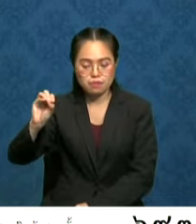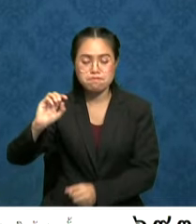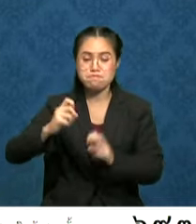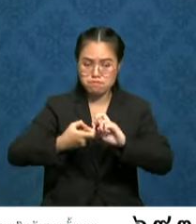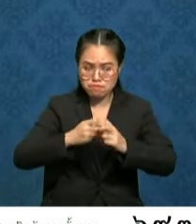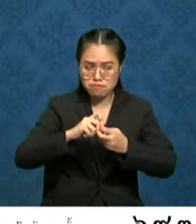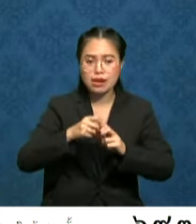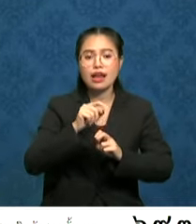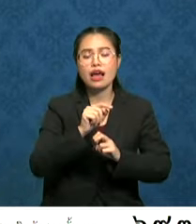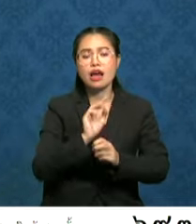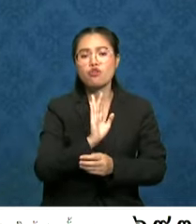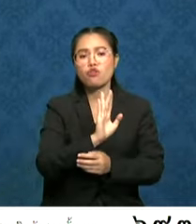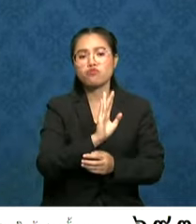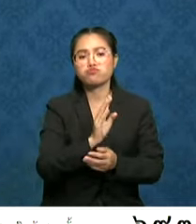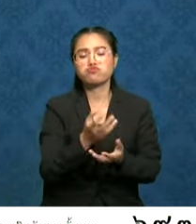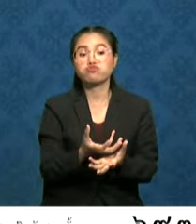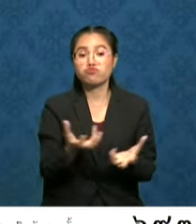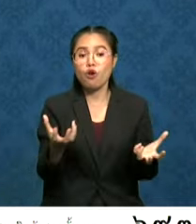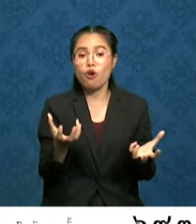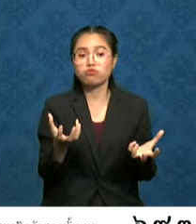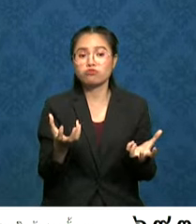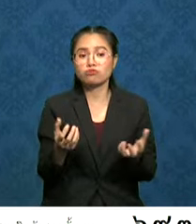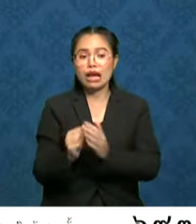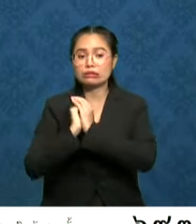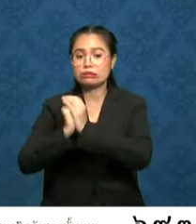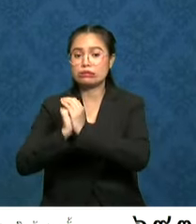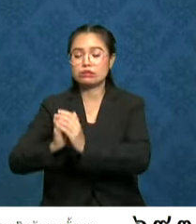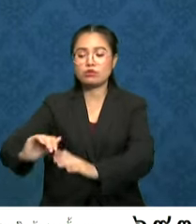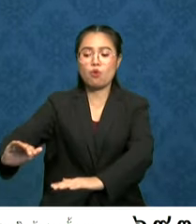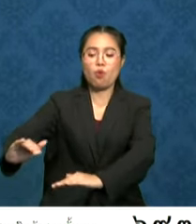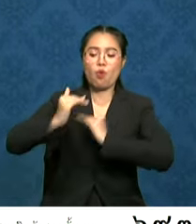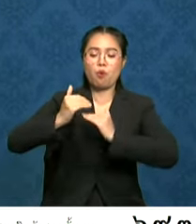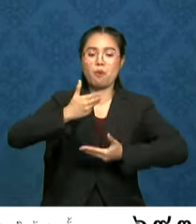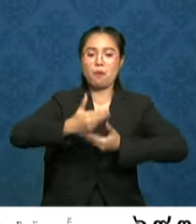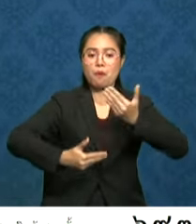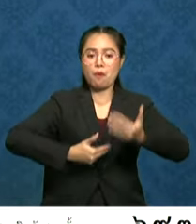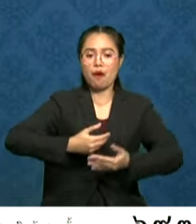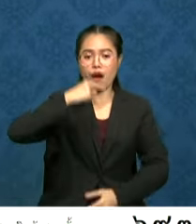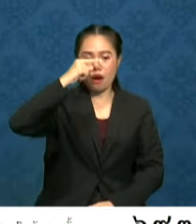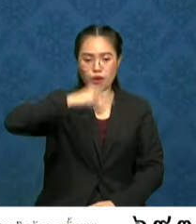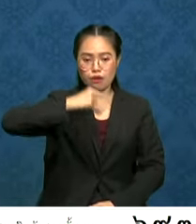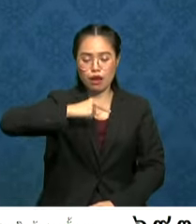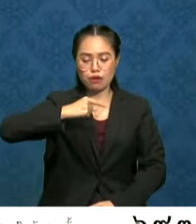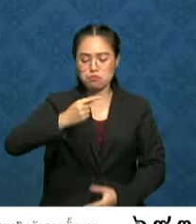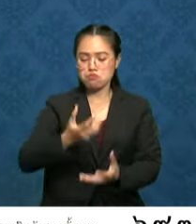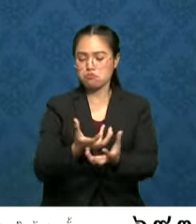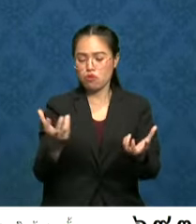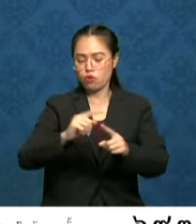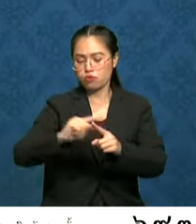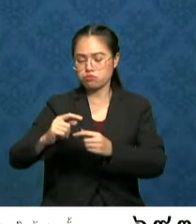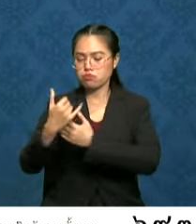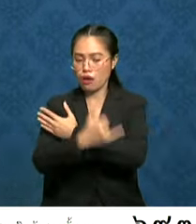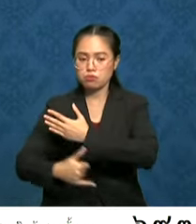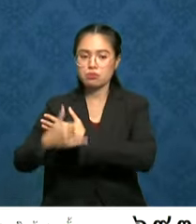มาดูที่ปัญหาเรื่องของสินค้าการนำเข้าล้นทารักษ์ด้วยนะครับการนำการหลังไหลของสินค้าต่างประเทศและธุรกิจต่างชาติครับโดย